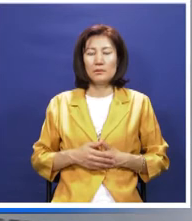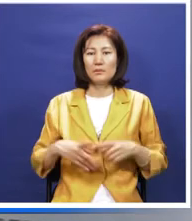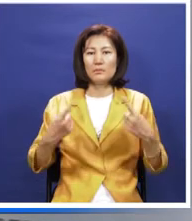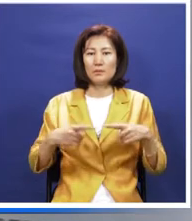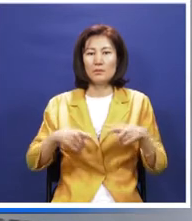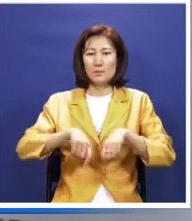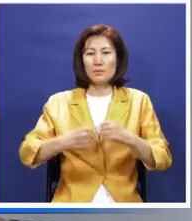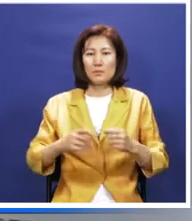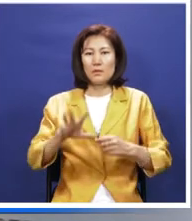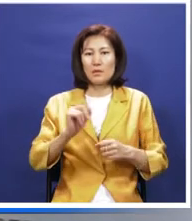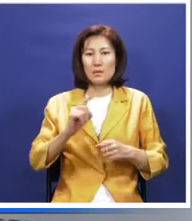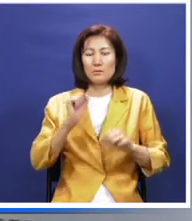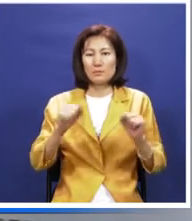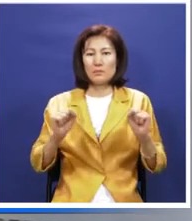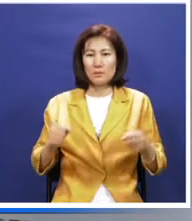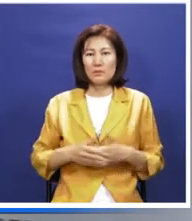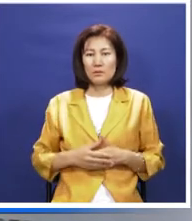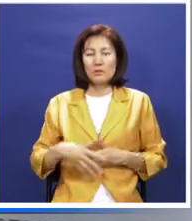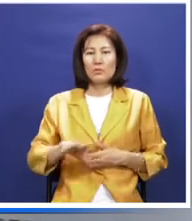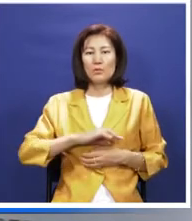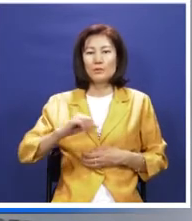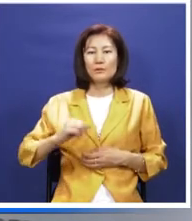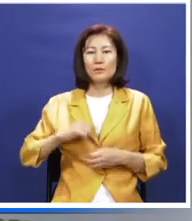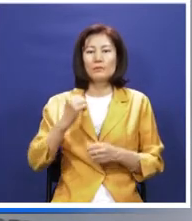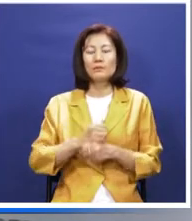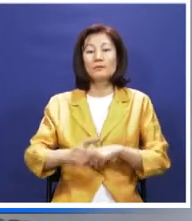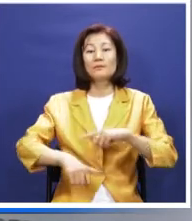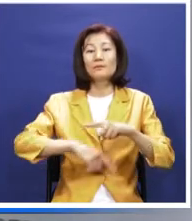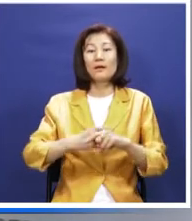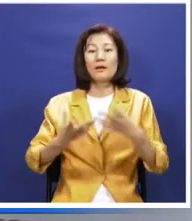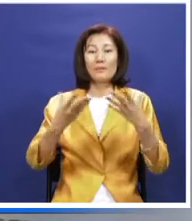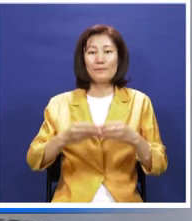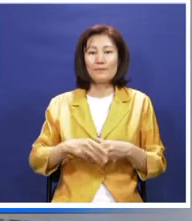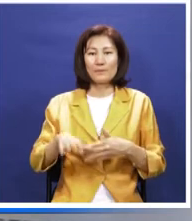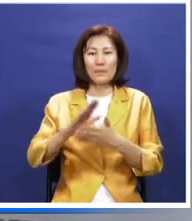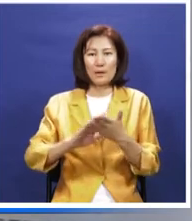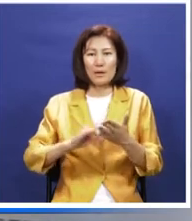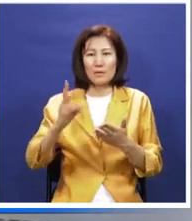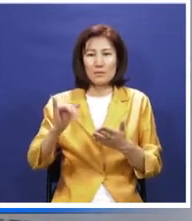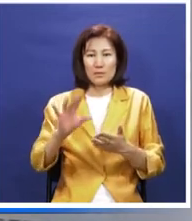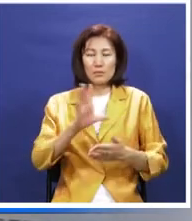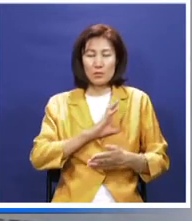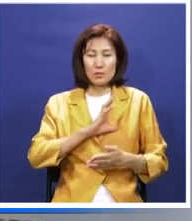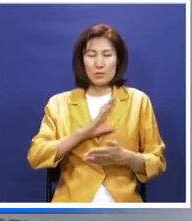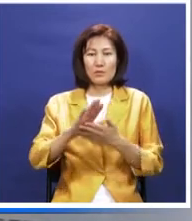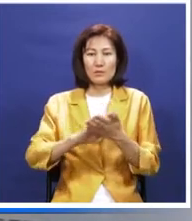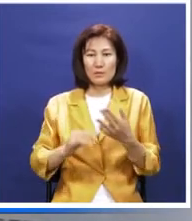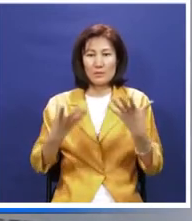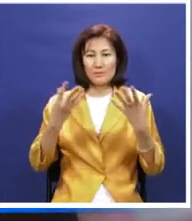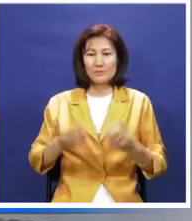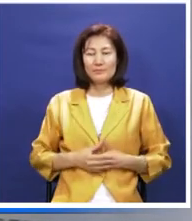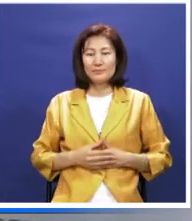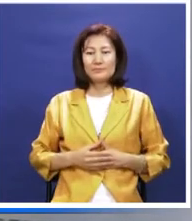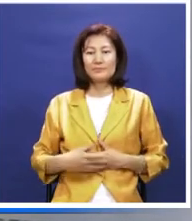өшіп тастаймыз деп отқандай газды. Сондай жағдайлар болып отыр бізде. Соның азыр біз оларға хат жаздық, мына палат предпринимательге хат жаздық.